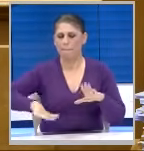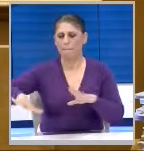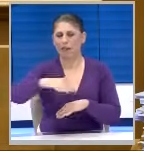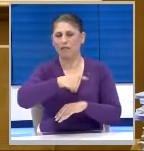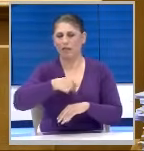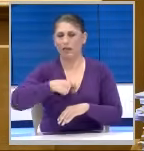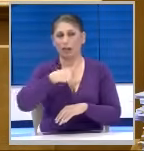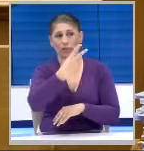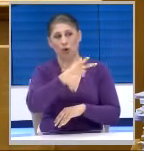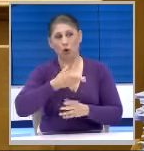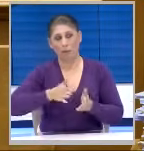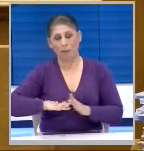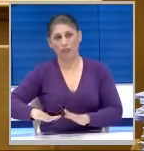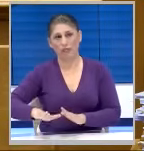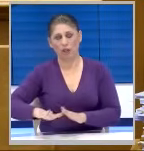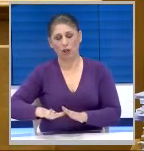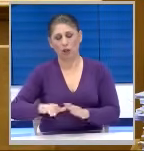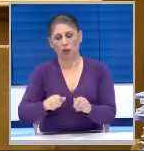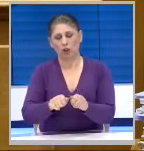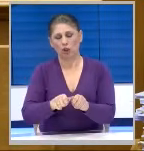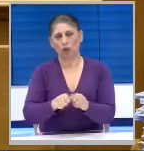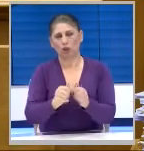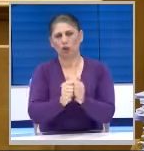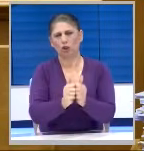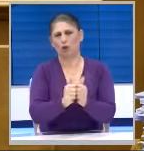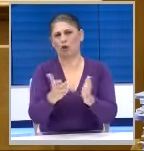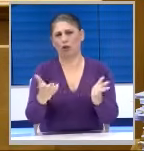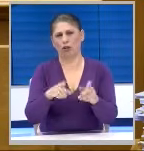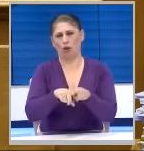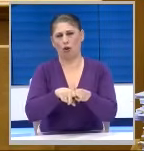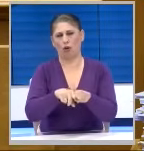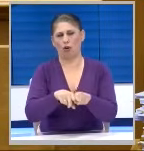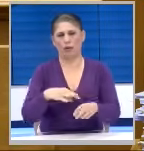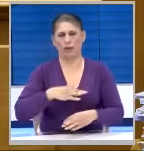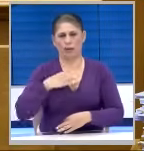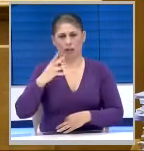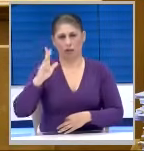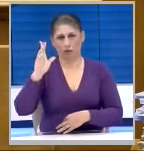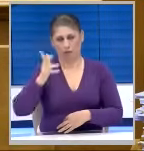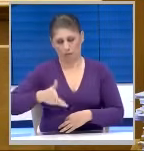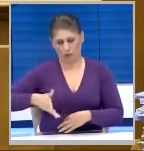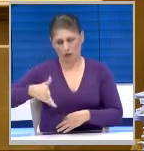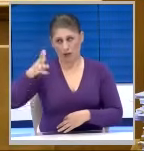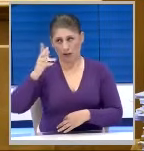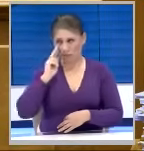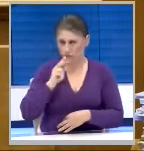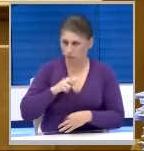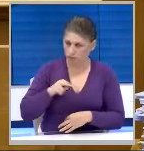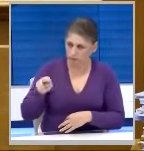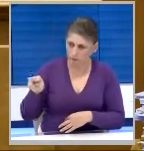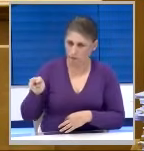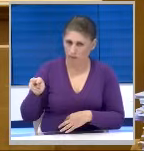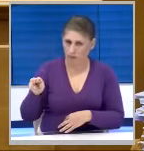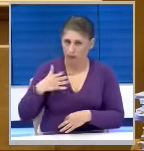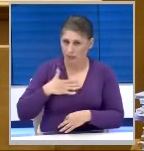δικό σας παιδί τον κολλητό του κυρίου μητσοτάκη τον εντόπισε και θέλησε να του